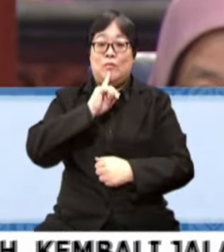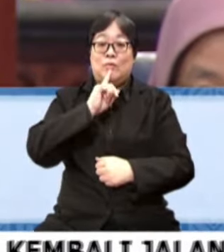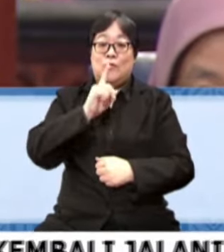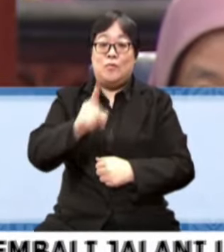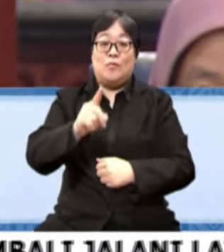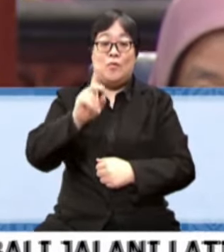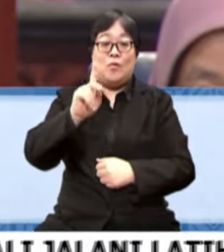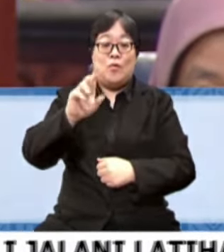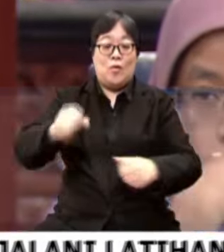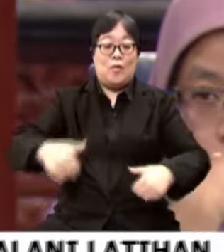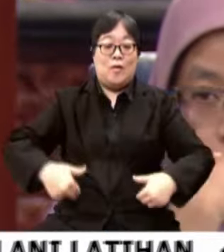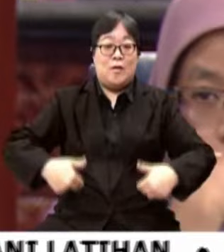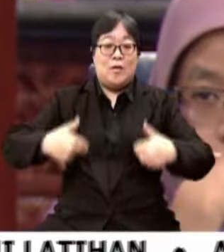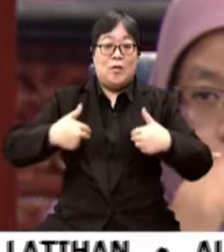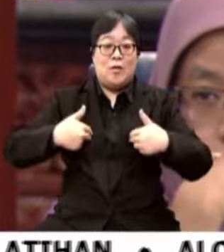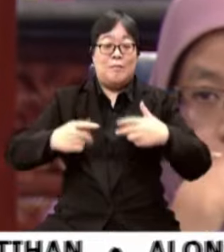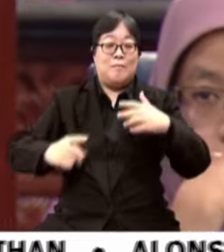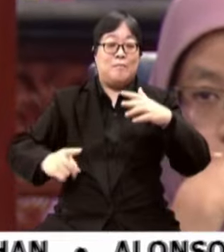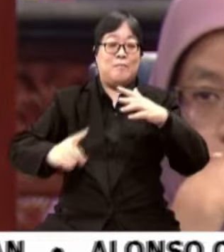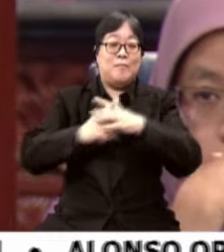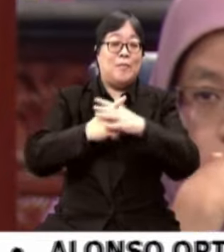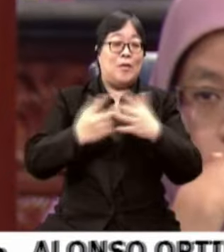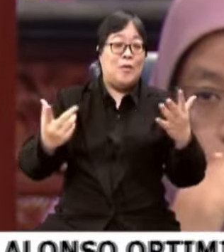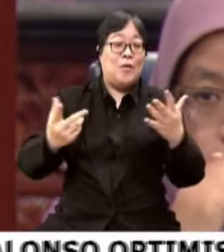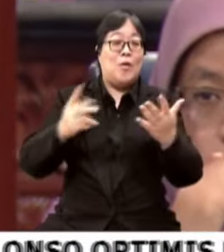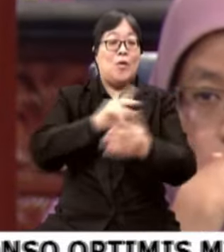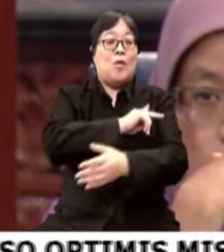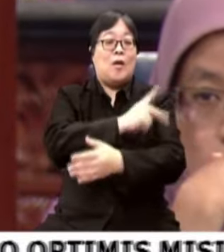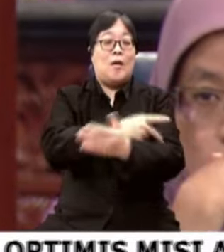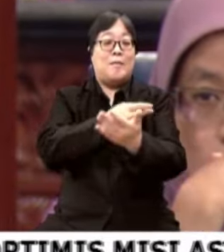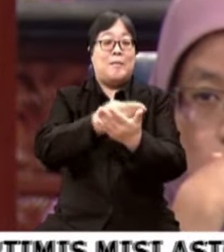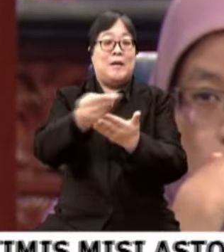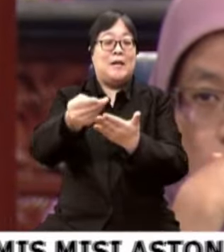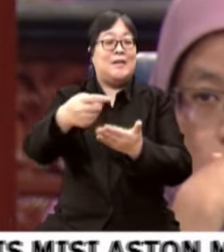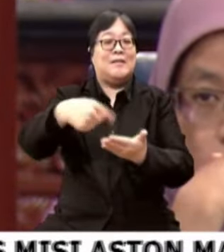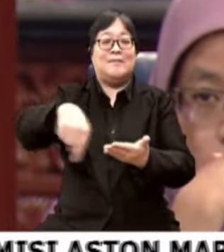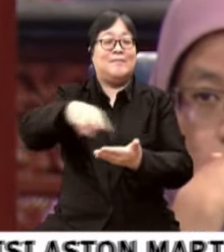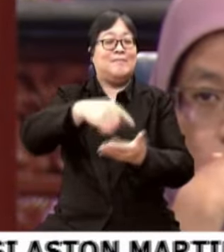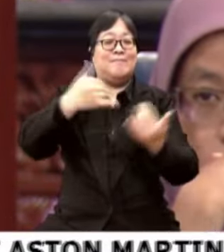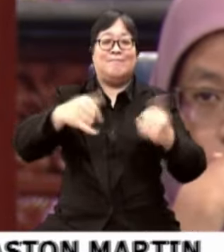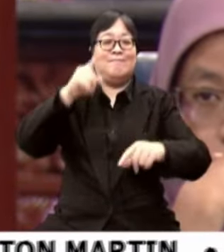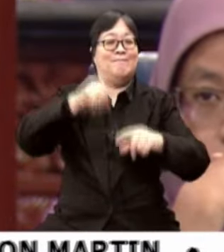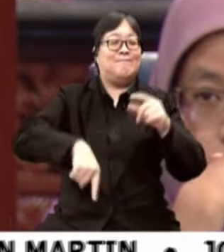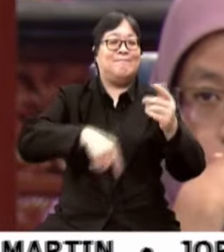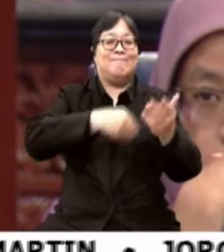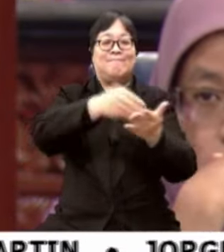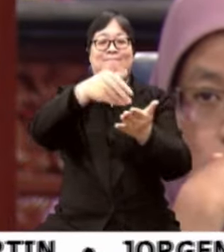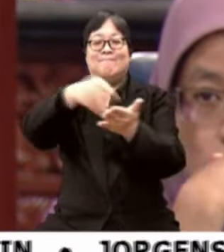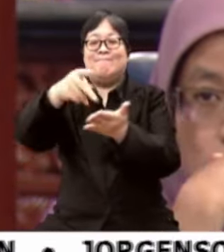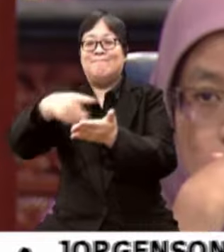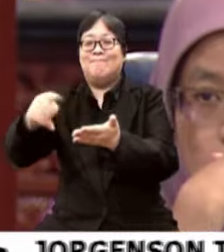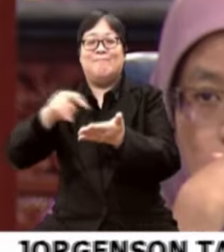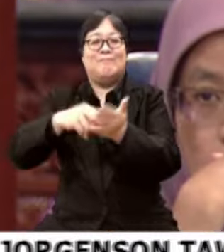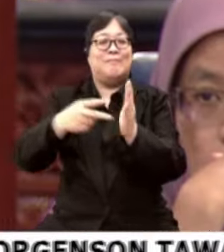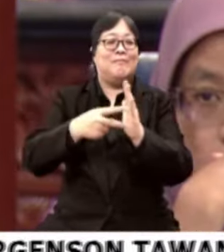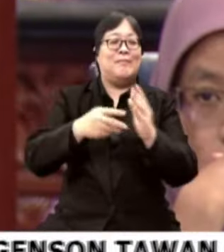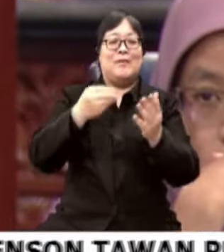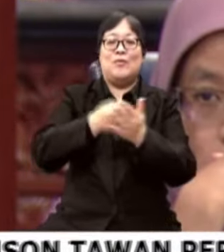hidup timbul granit kuas sembelih rakyat tidak dapat menampung perbelanjaan maksudnya tidak ada